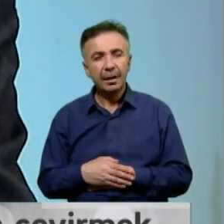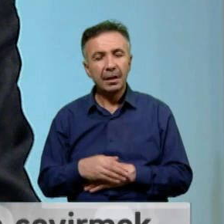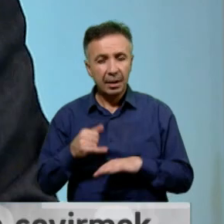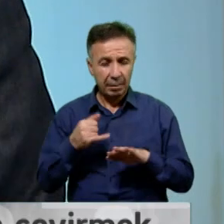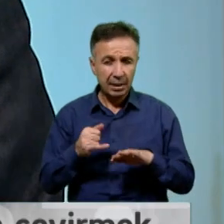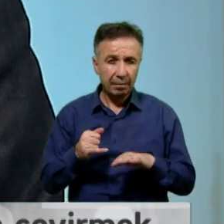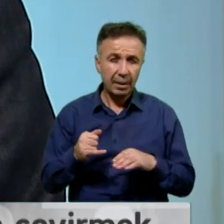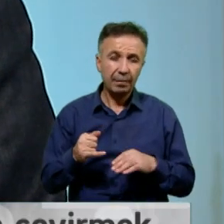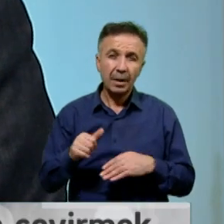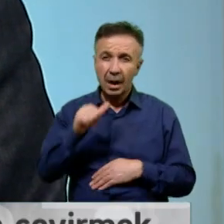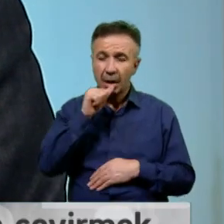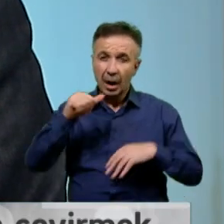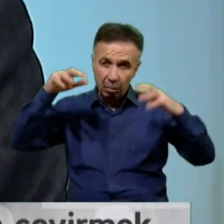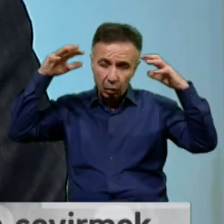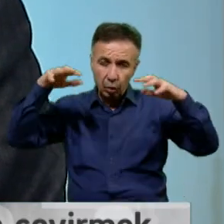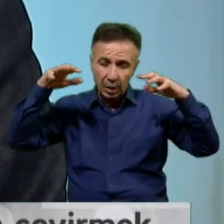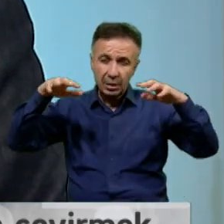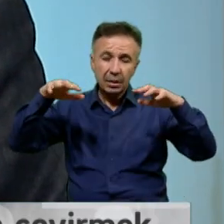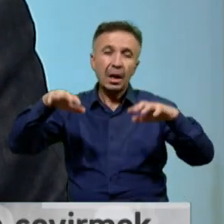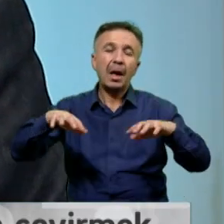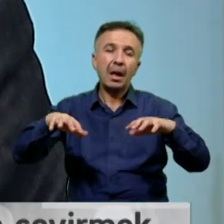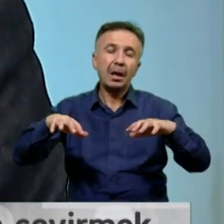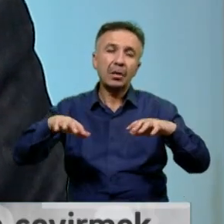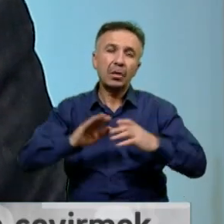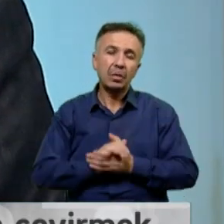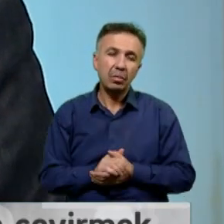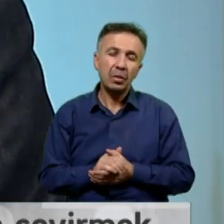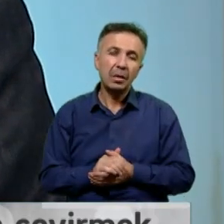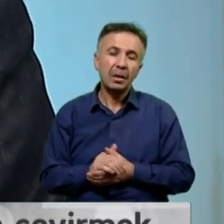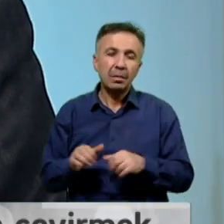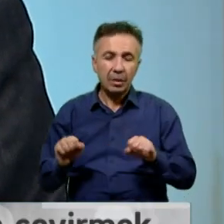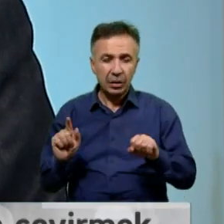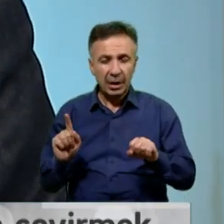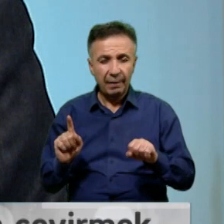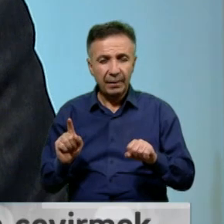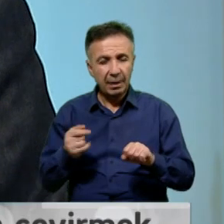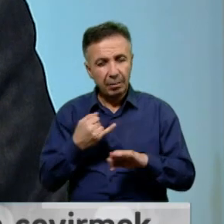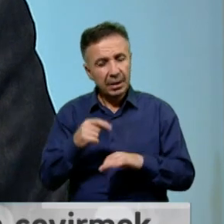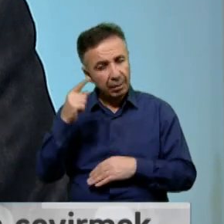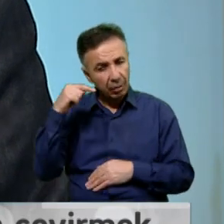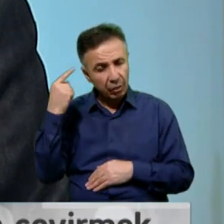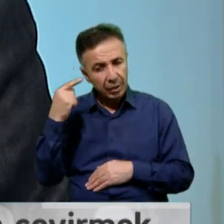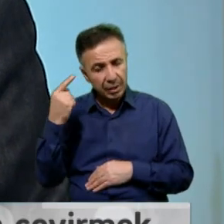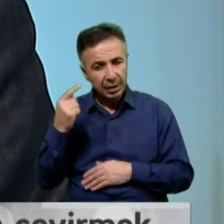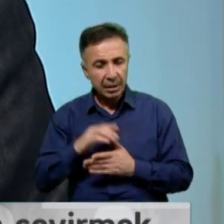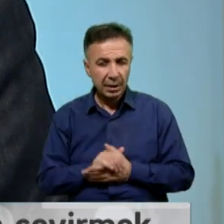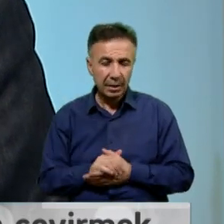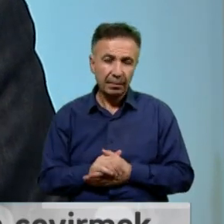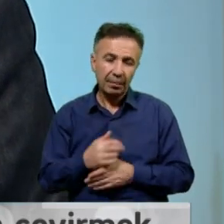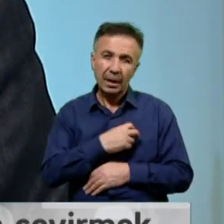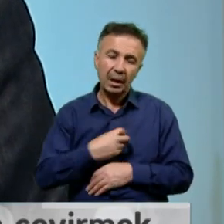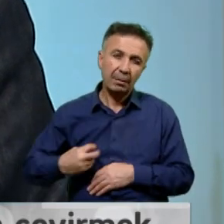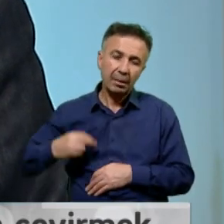duasında eller aşağı oluyor. Demek ki bu Şafii mezhebinin bir içtihadıdır. Ve Resulullah